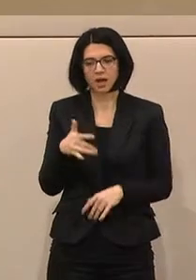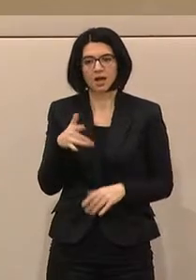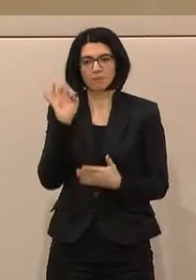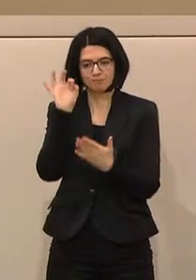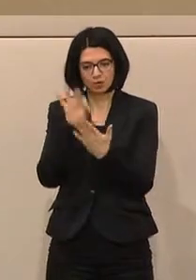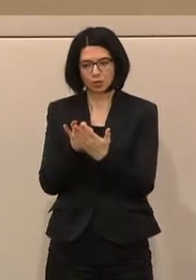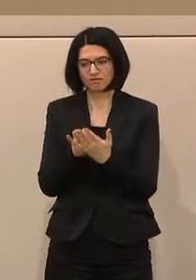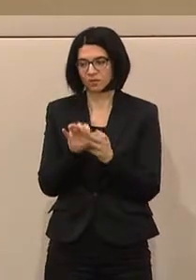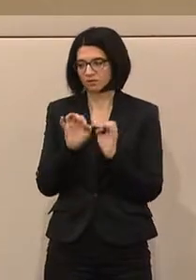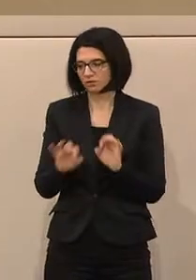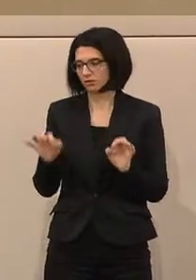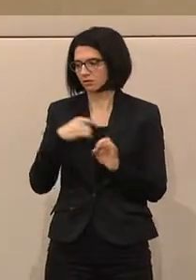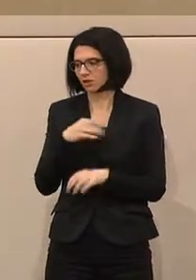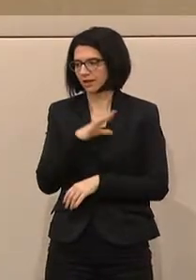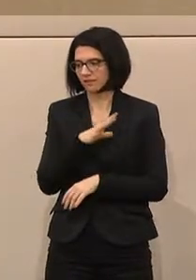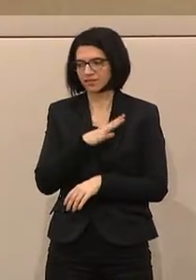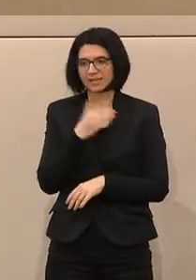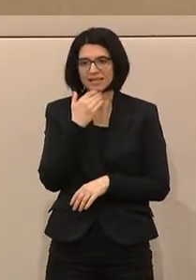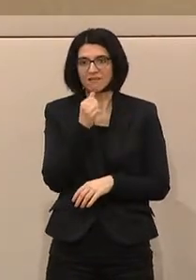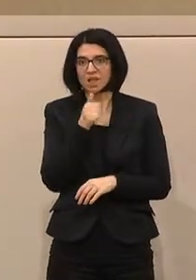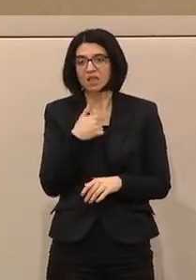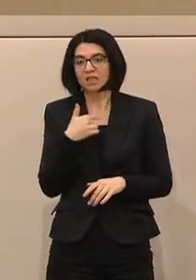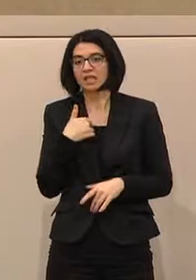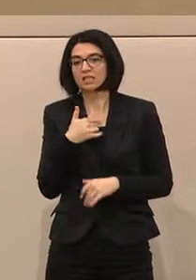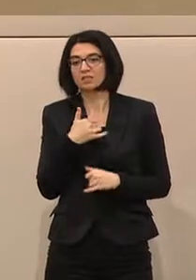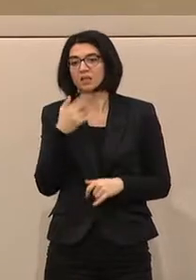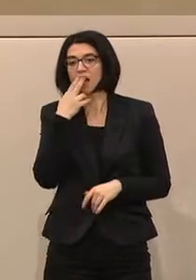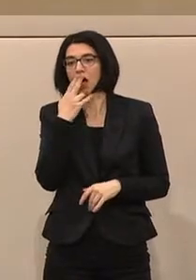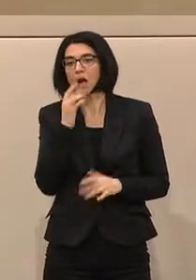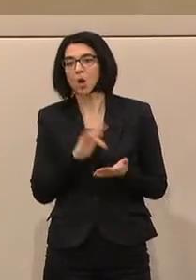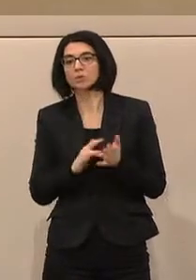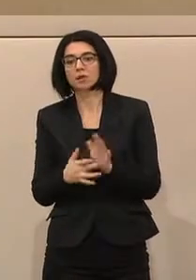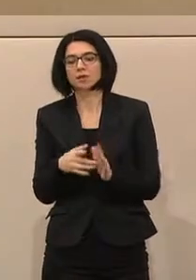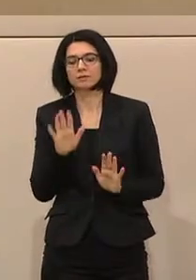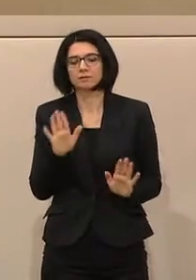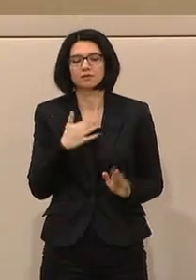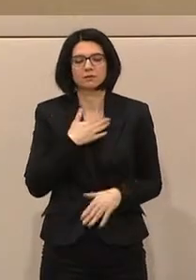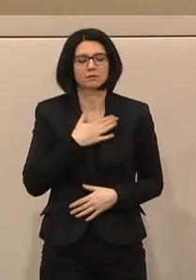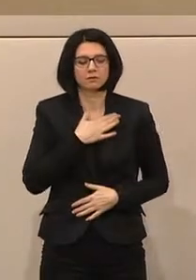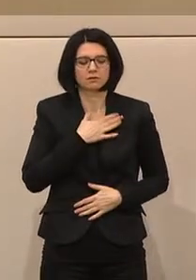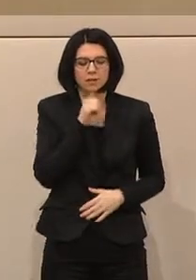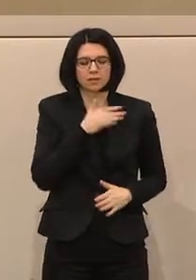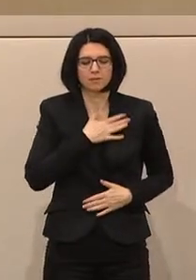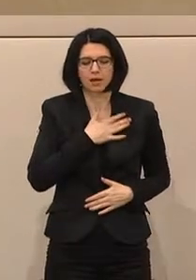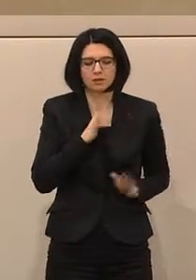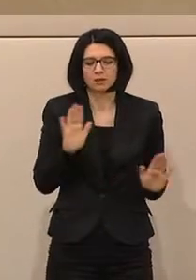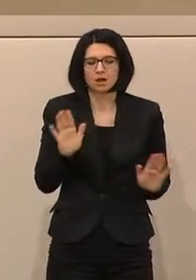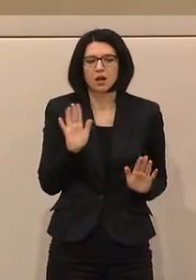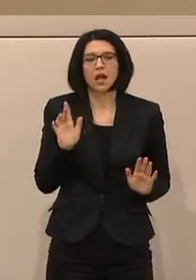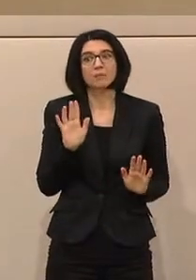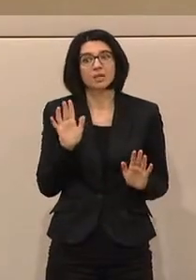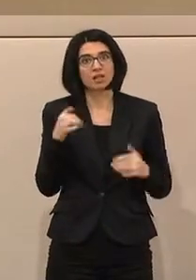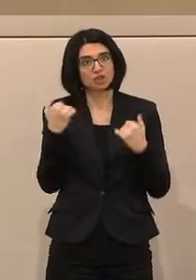sehr gefährdet sind. Ich will jetzt nicht auf Horrorszenarien wie beim Rauchen hinweisen, das ist nicht meine Art, aber es gibt eine wirkliche,